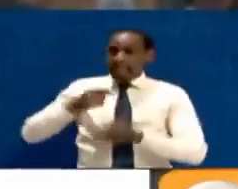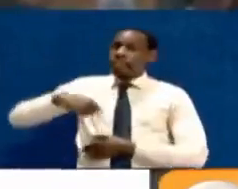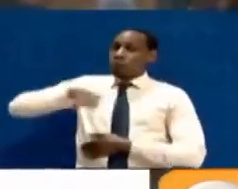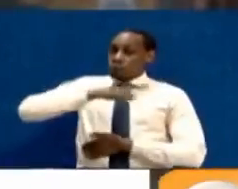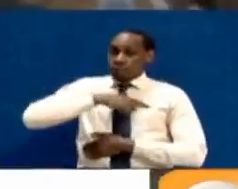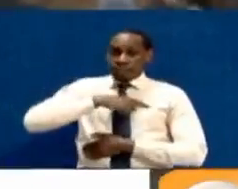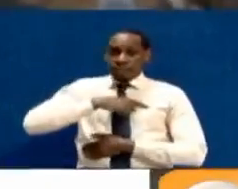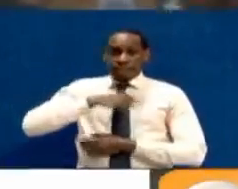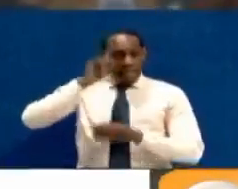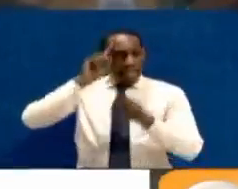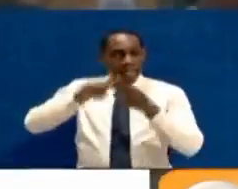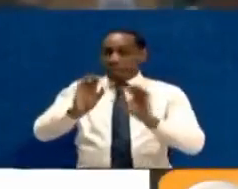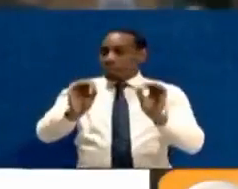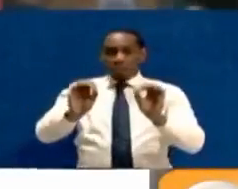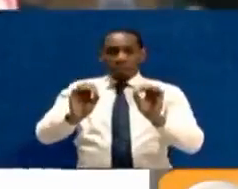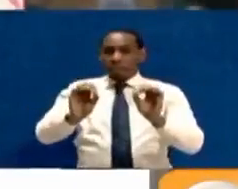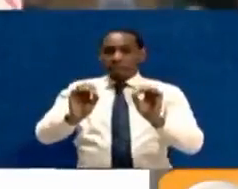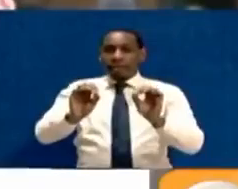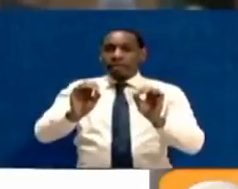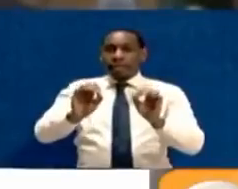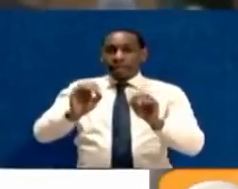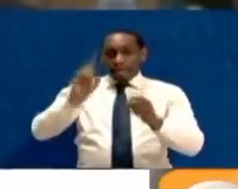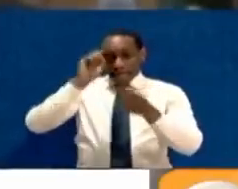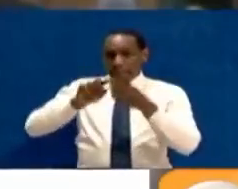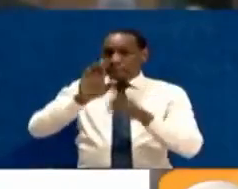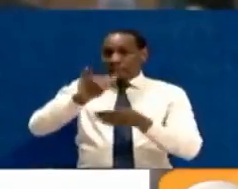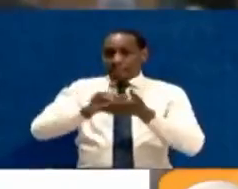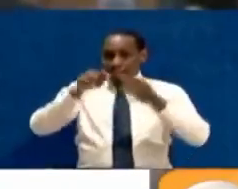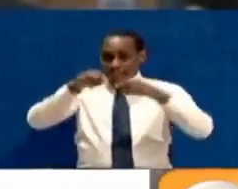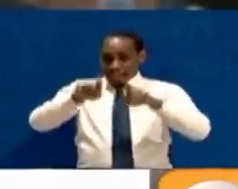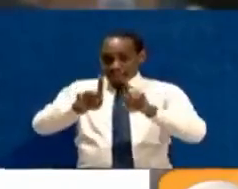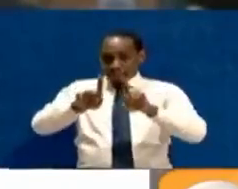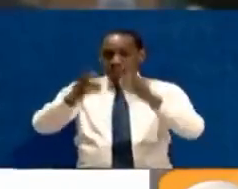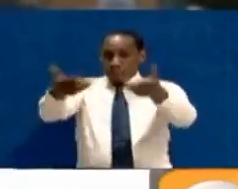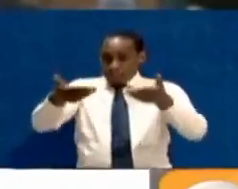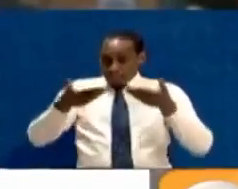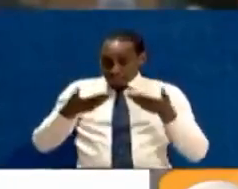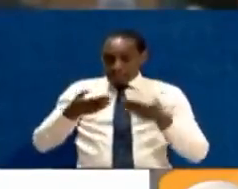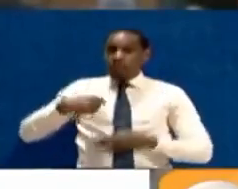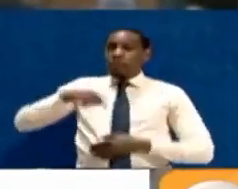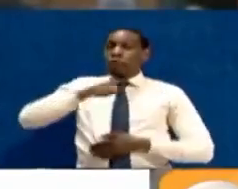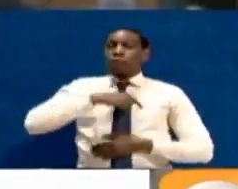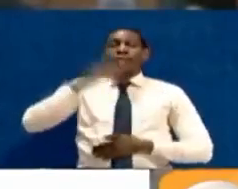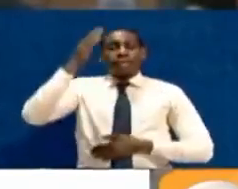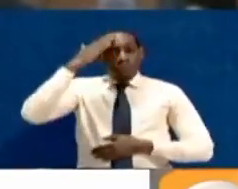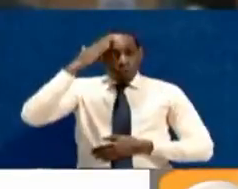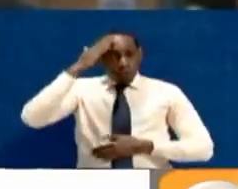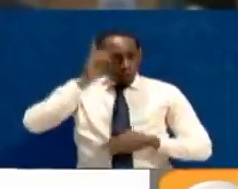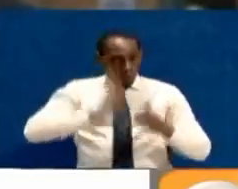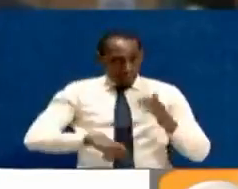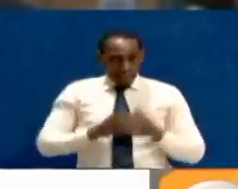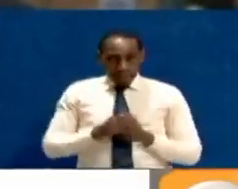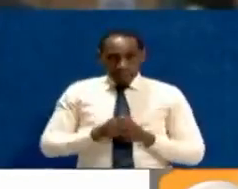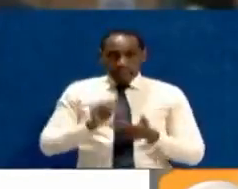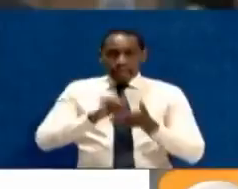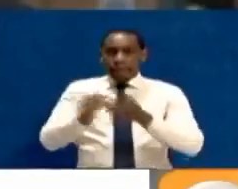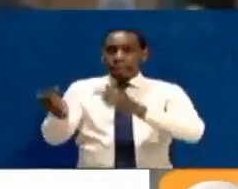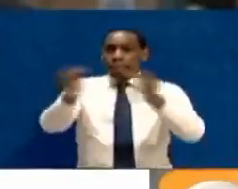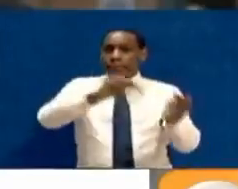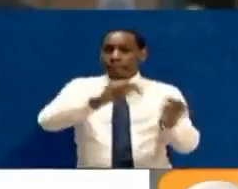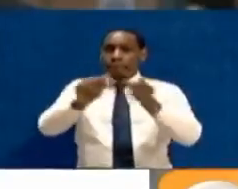sisi hatuna nia hiyo. Hiyo nia nyinyi ndio mnaileta. Sisi tunajua ya kwamba